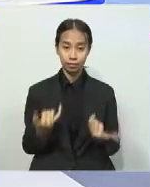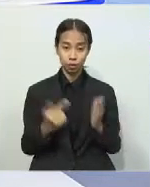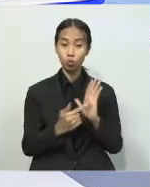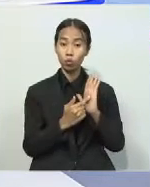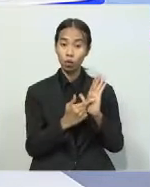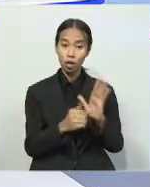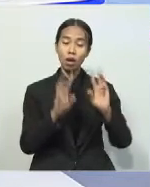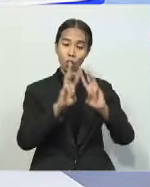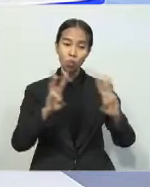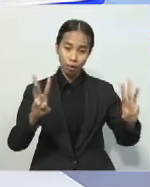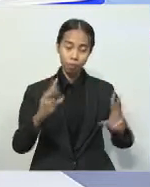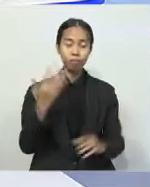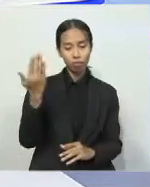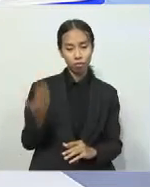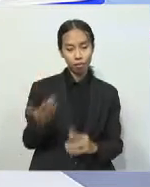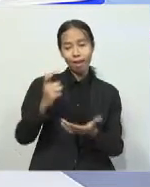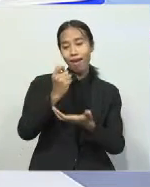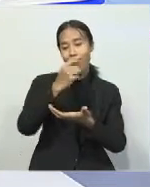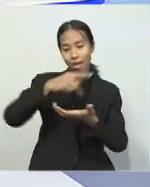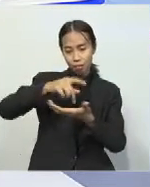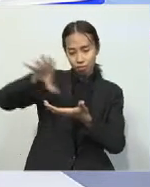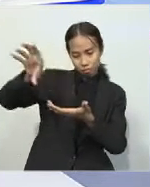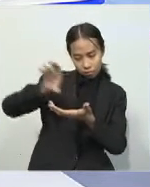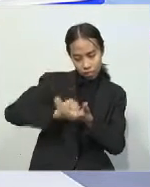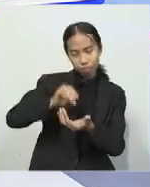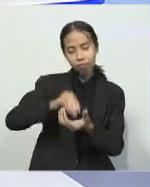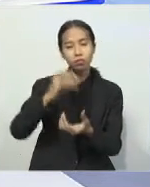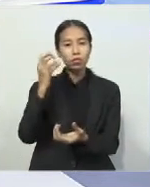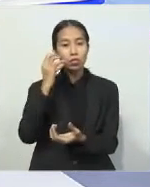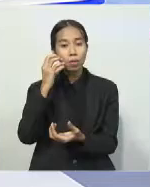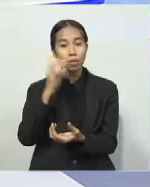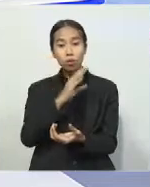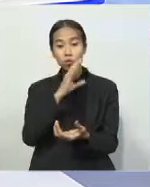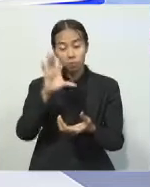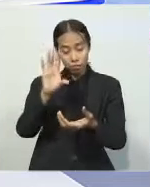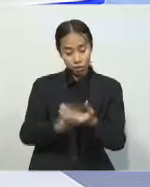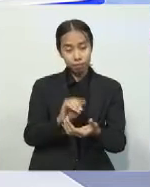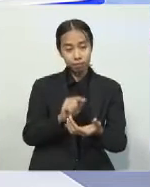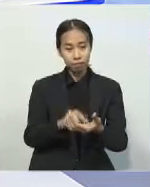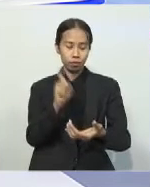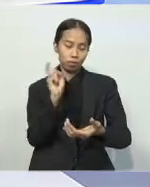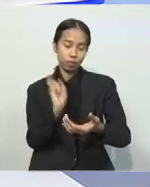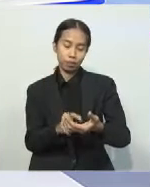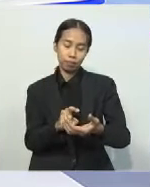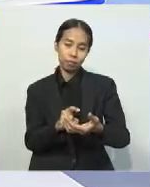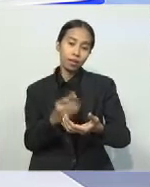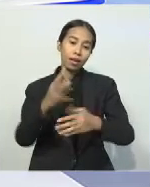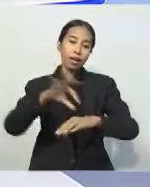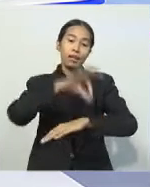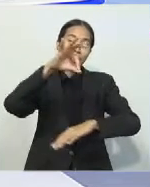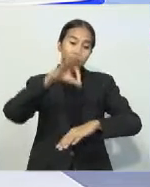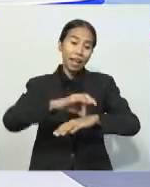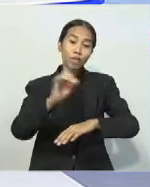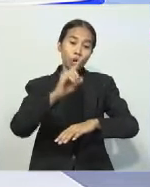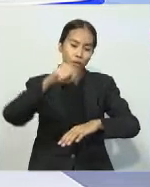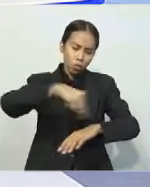ว่าแอปพลิเคชันของ AirFort ไทยเนี่ยก็สามารถดาวน์โหลดเอาไว้ที่โทรศัพท์ได้พอเข้ามาเนี่ยเขาก็จะให้เราเปิดในจุดที่เราอยู่เนี่ยนะคะว่า